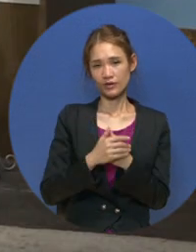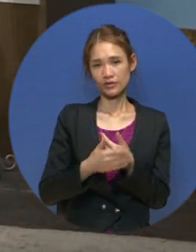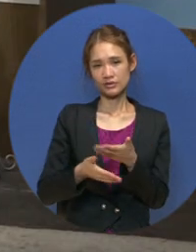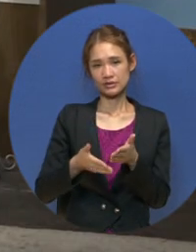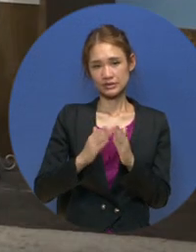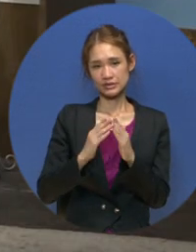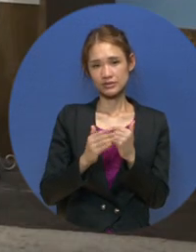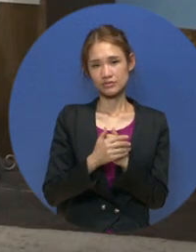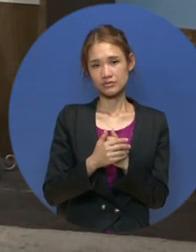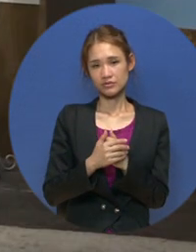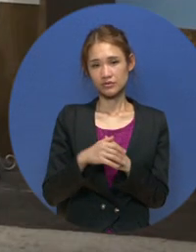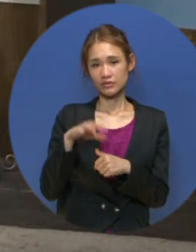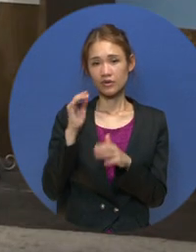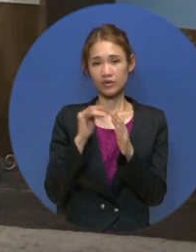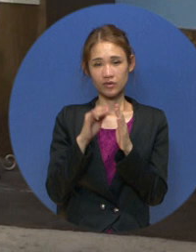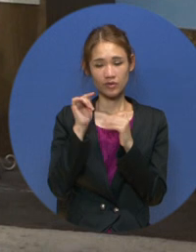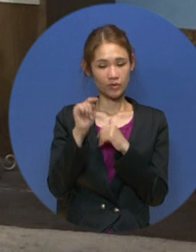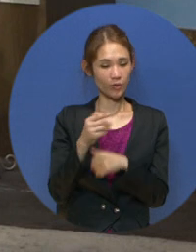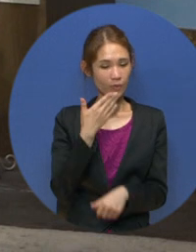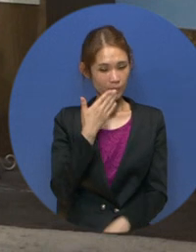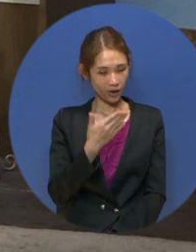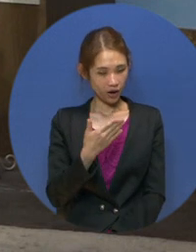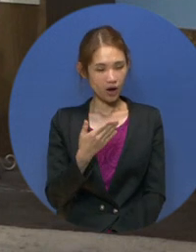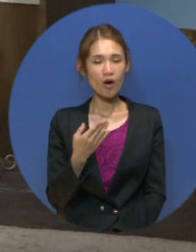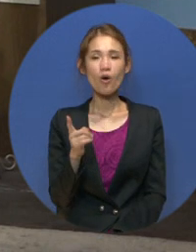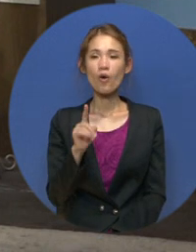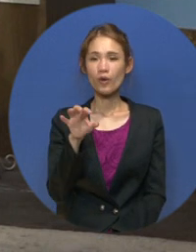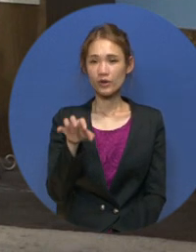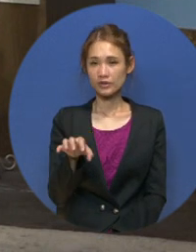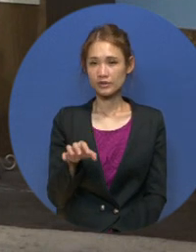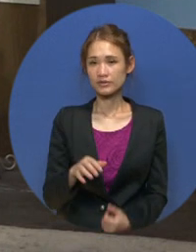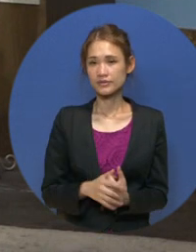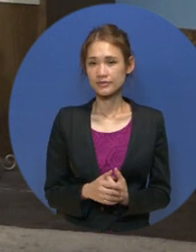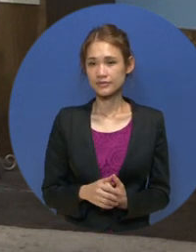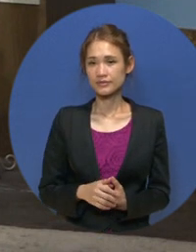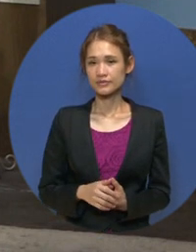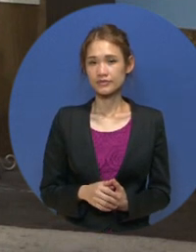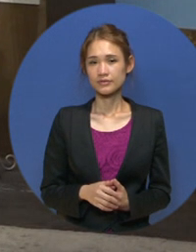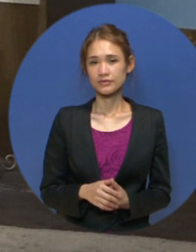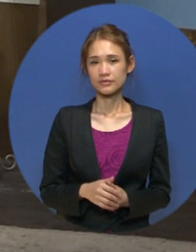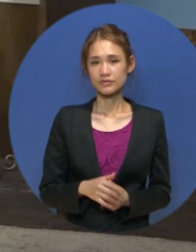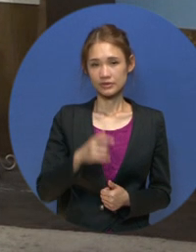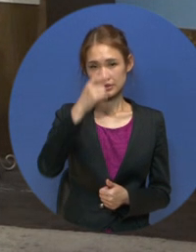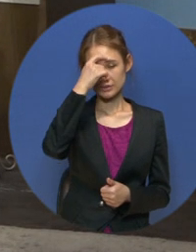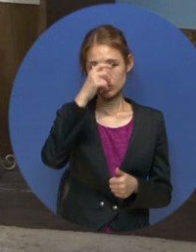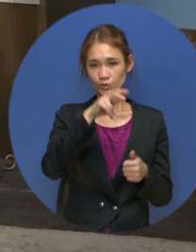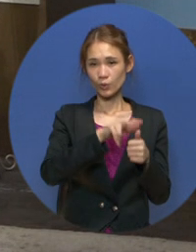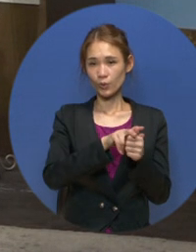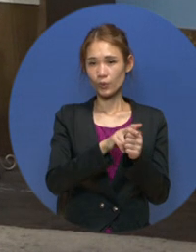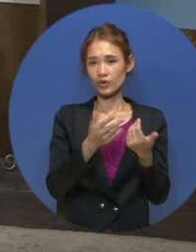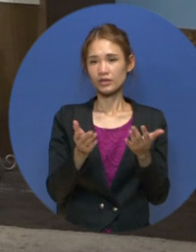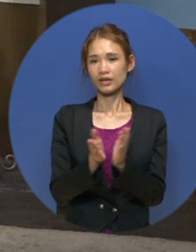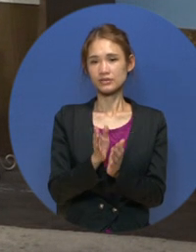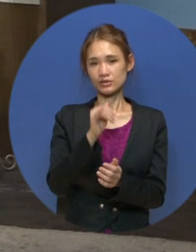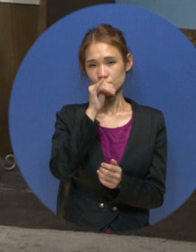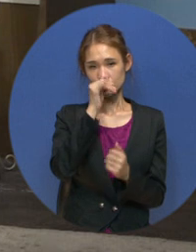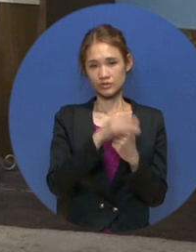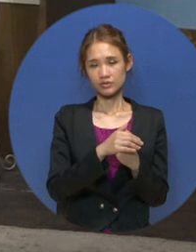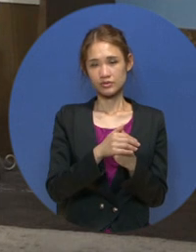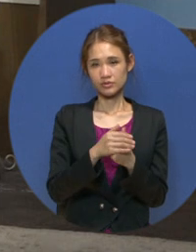네. 어느 곳에 가면 볼 수 있을까요? 뭐 기독교 종교단체에도 있고요.